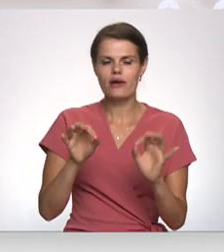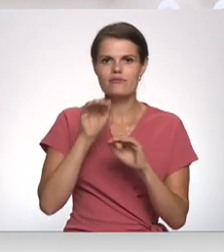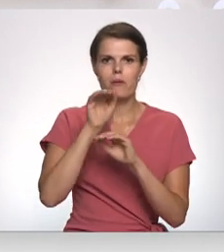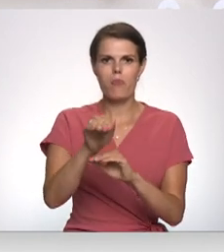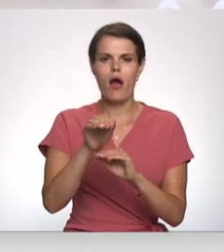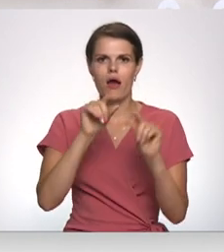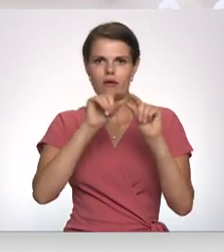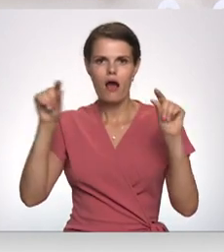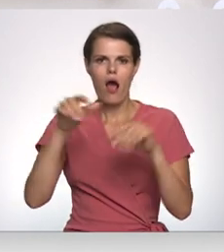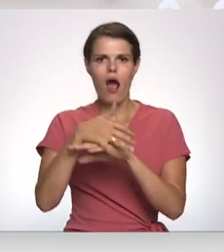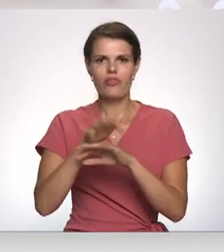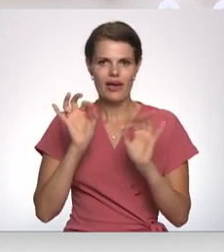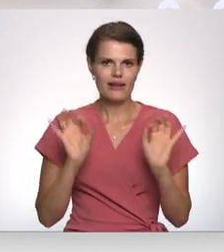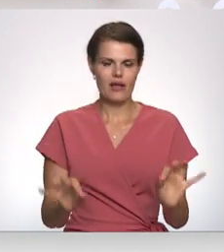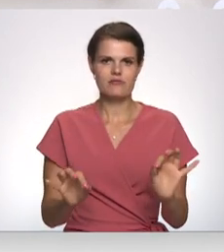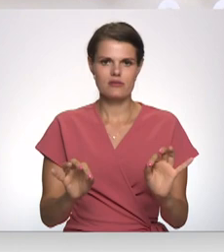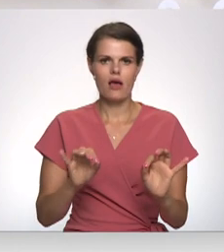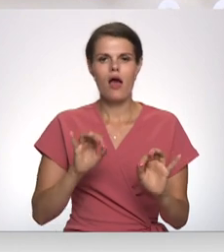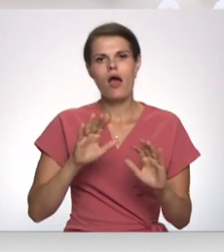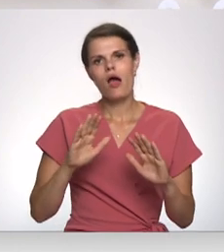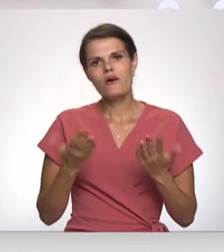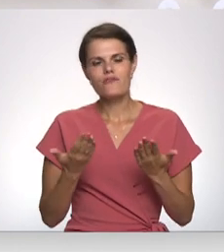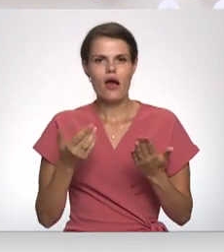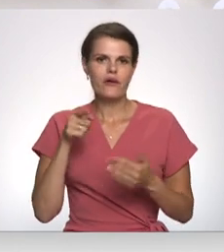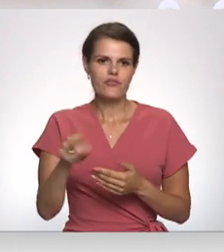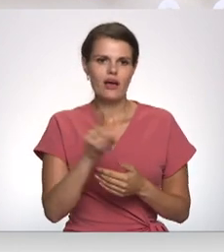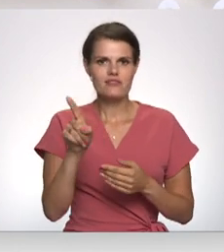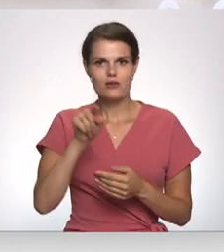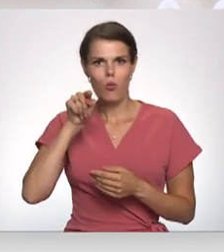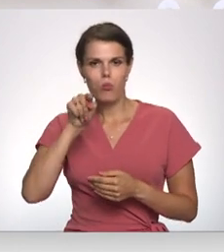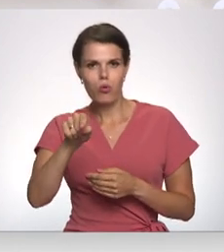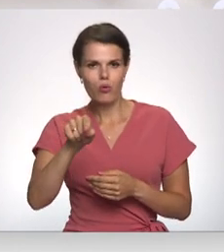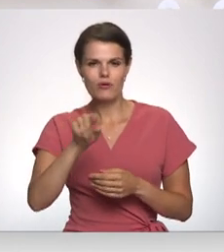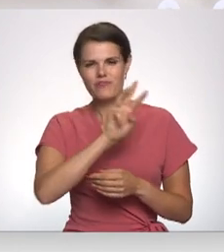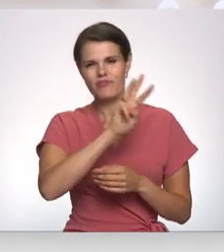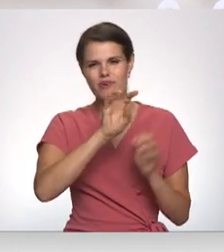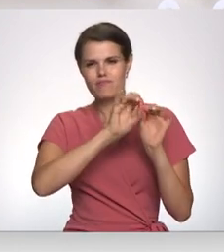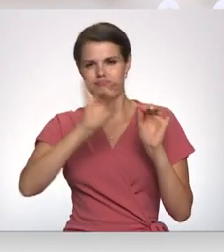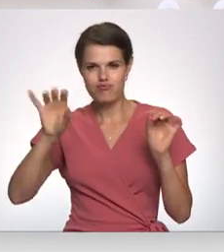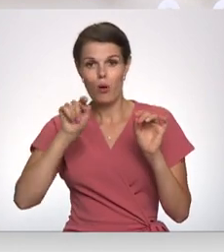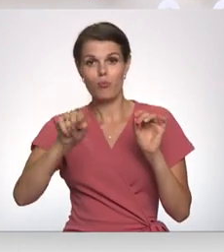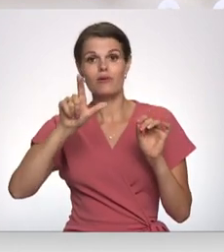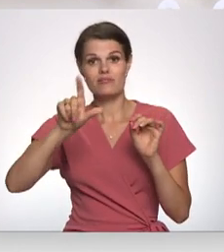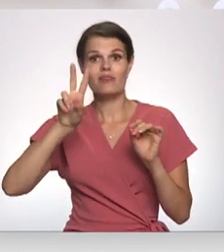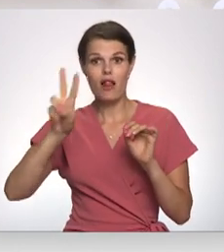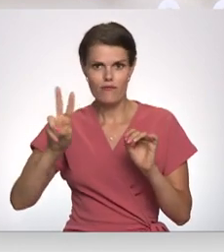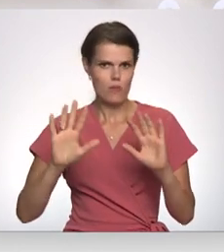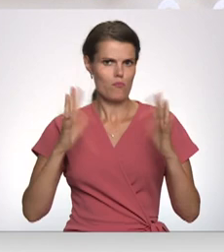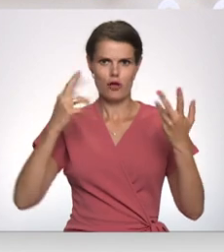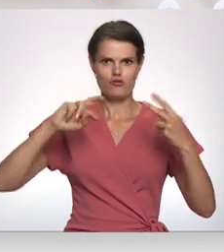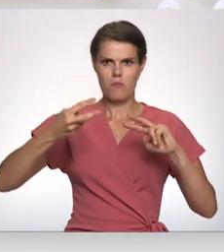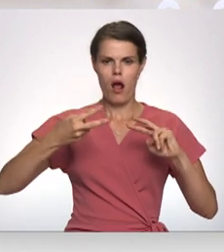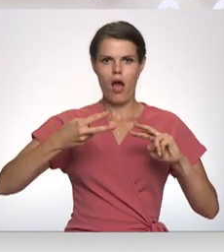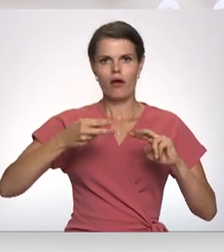bankas adrese. Ja? Ja tas ir, piņemsim, punkts... .lv un tagad pēkšņi man